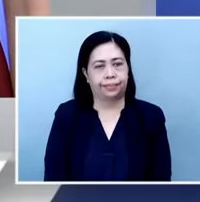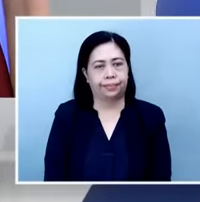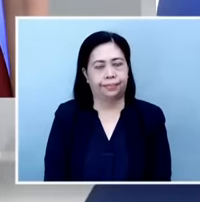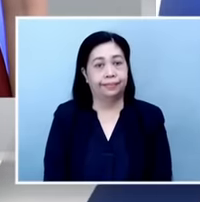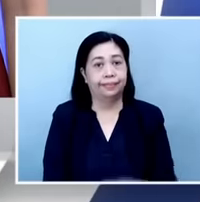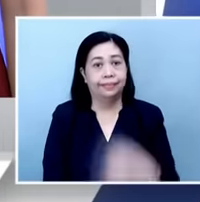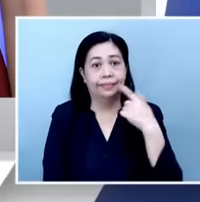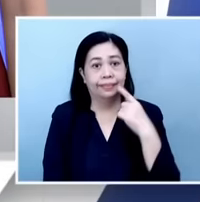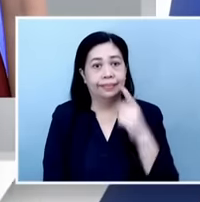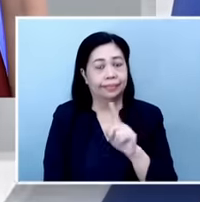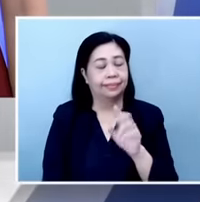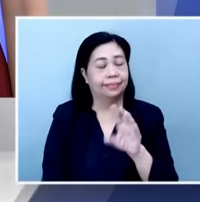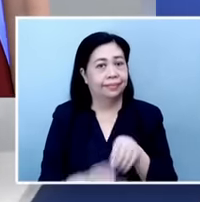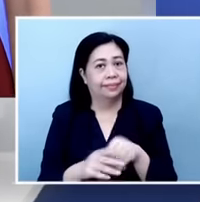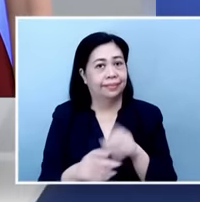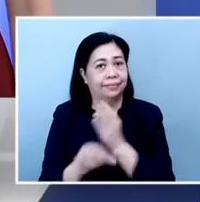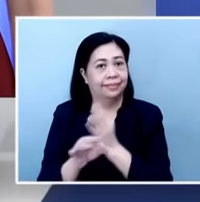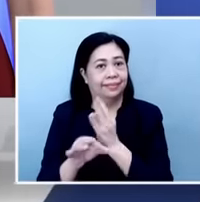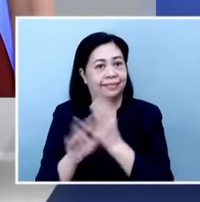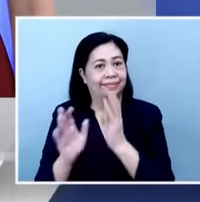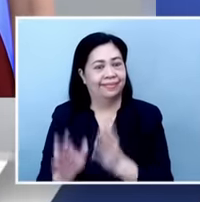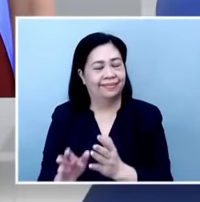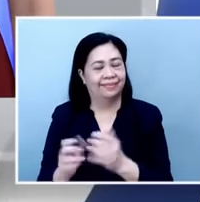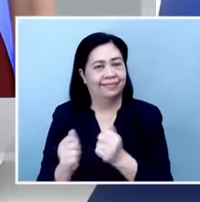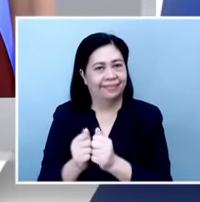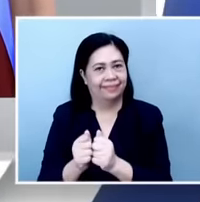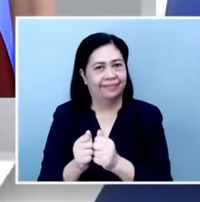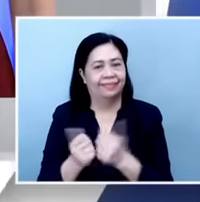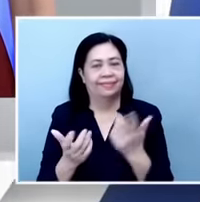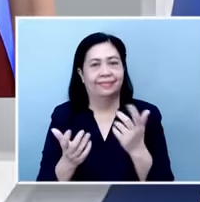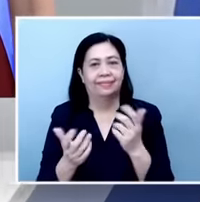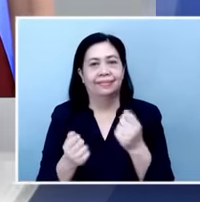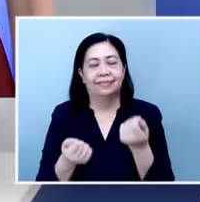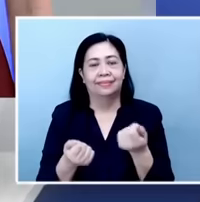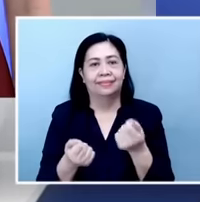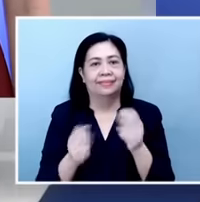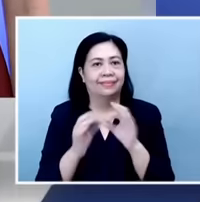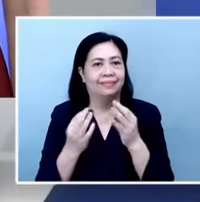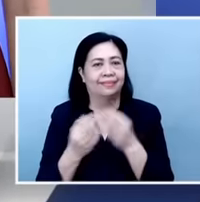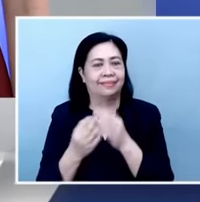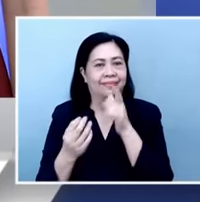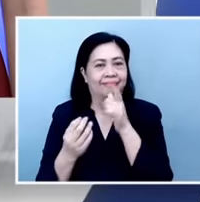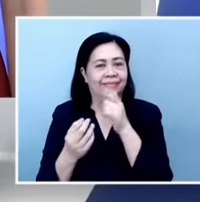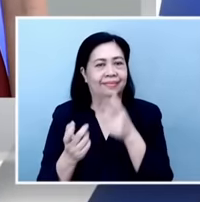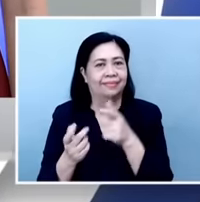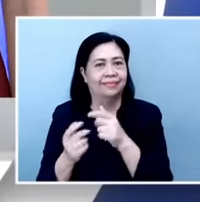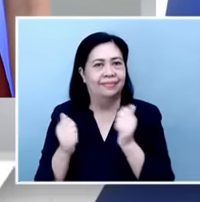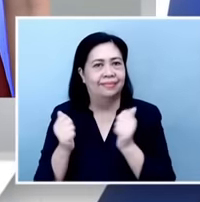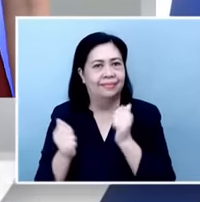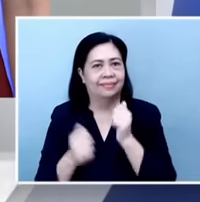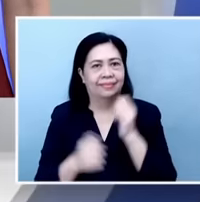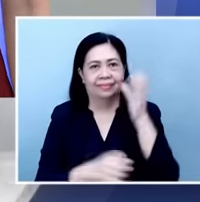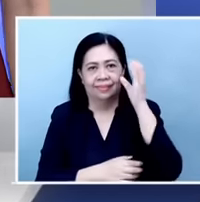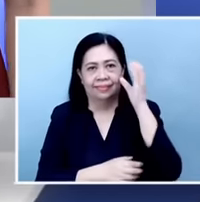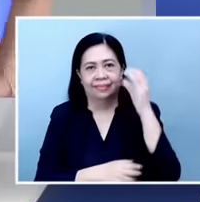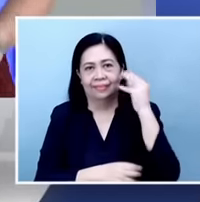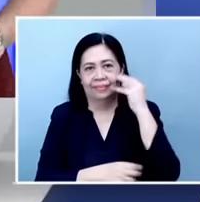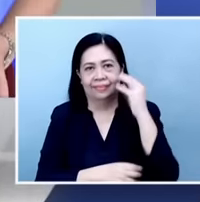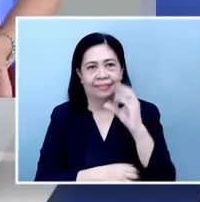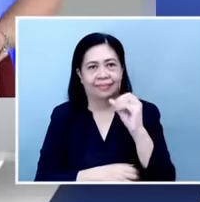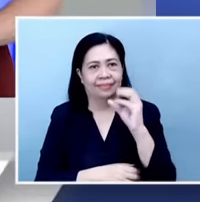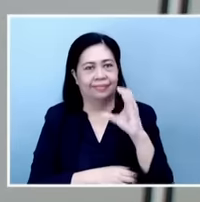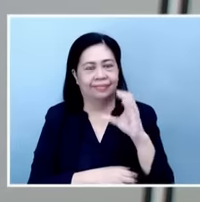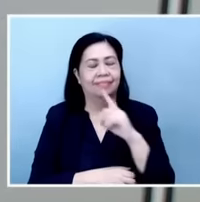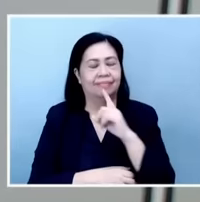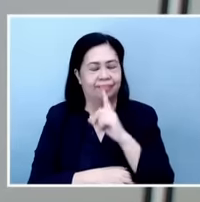Gretchen, isa sa mga deboto ng Nazareno ay ang kapamilya actor na si Coco Martin. Tuloy ba ang kanyang panata? Yes, Ate B,